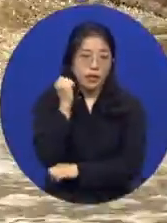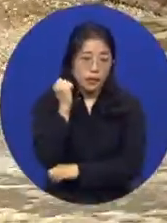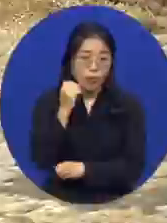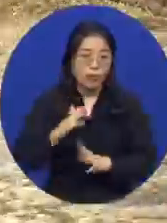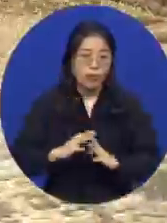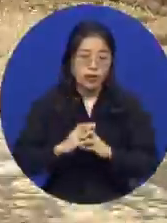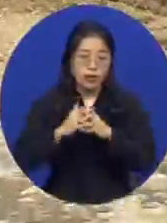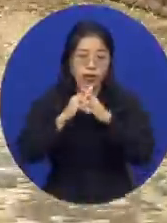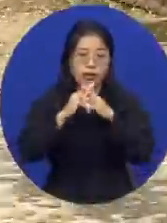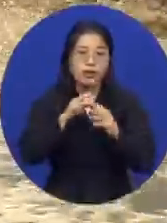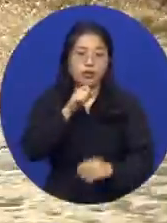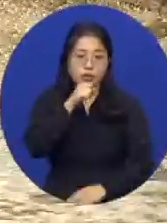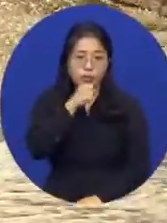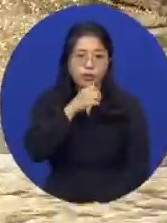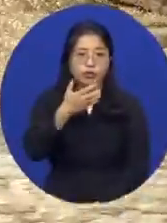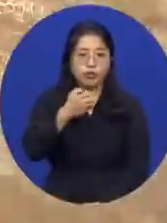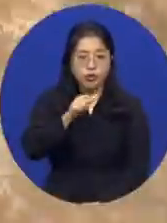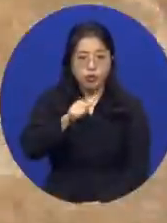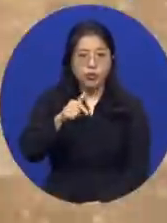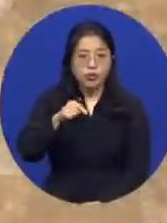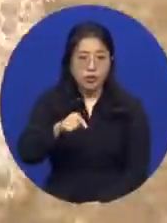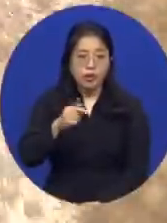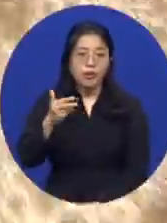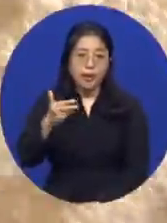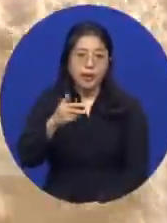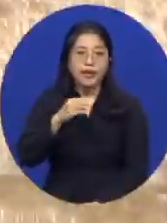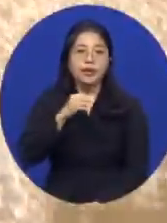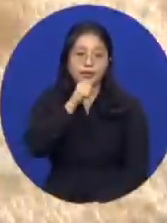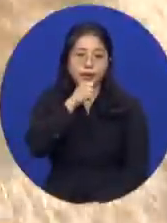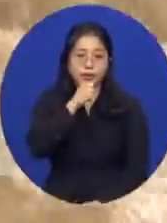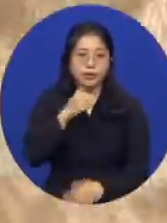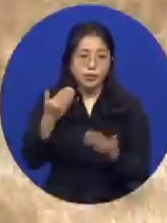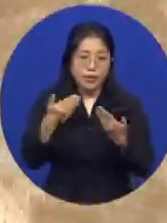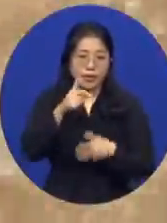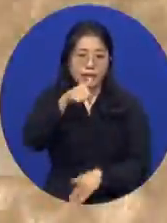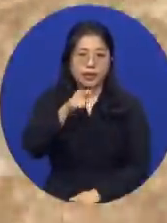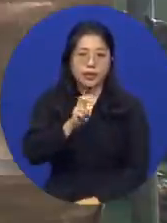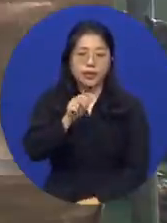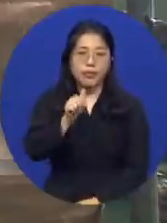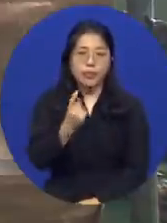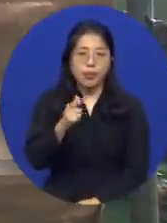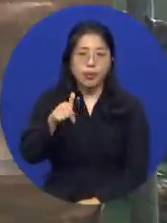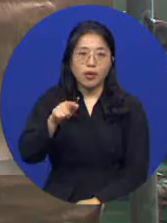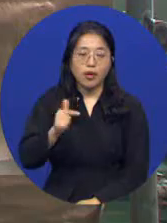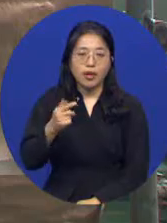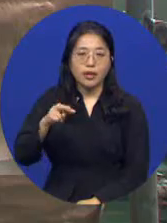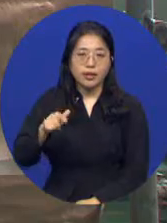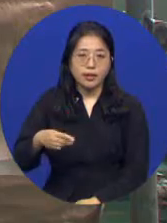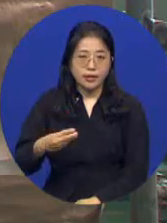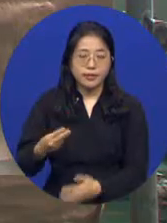점수에서 95.48점을 얻은 금호건설 컨소시엄이 선정됐다고 밝혔습니다.